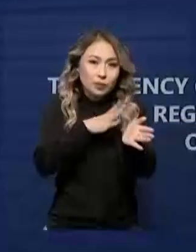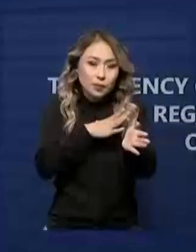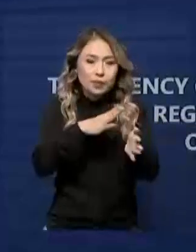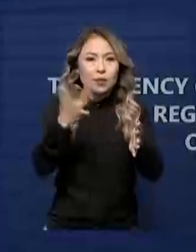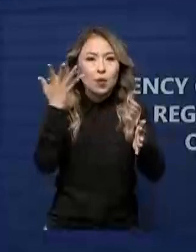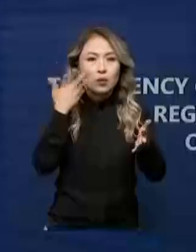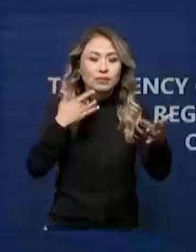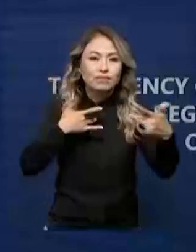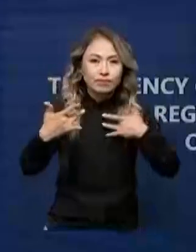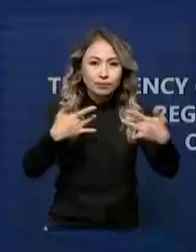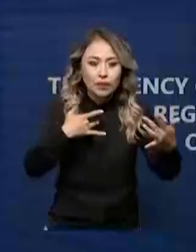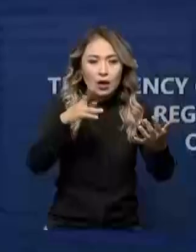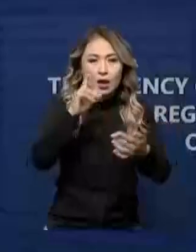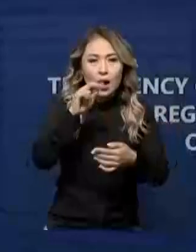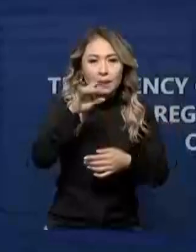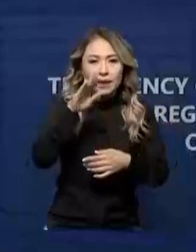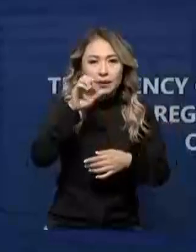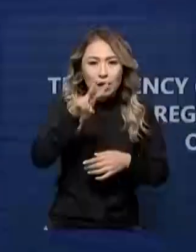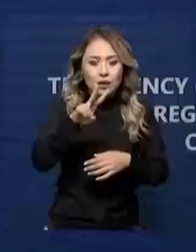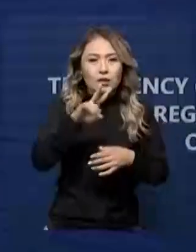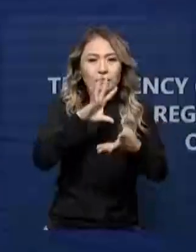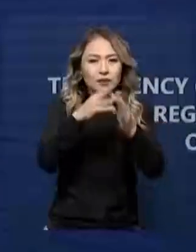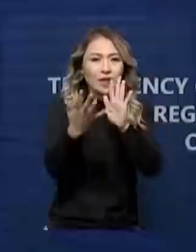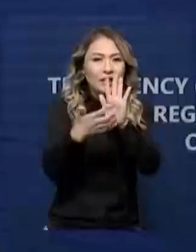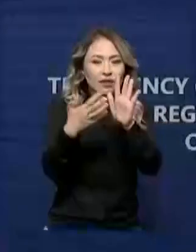сценарийлер кезінде банктер капиталының жиынтық жеткіліктілігі